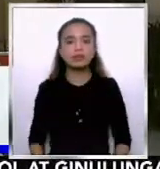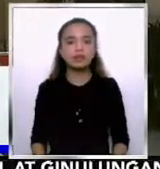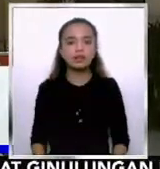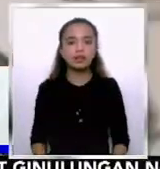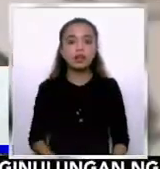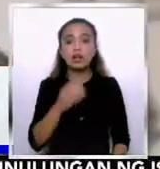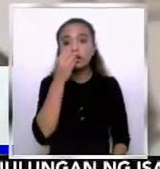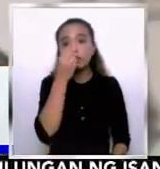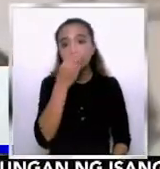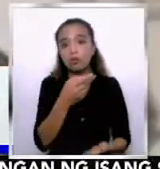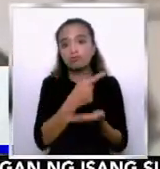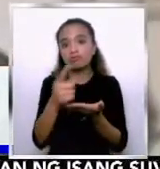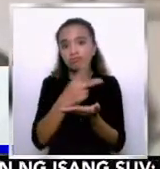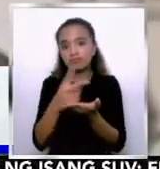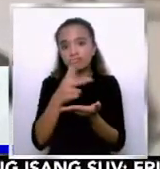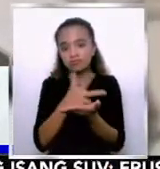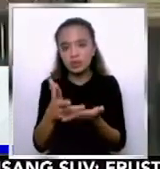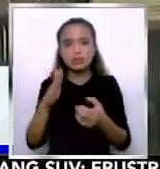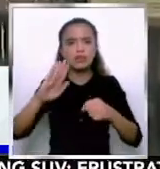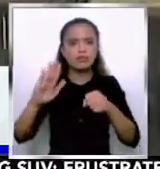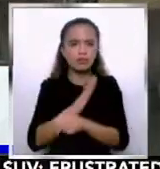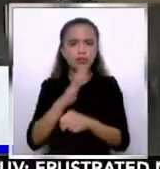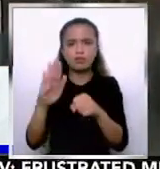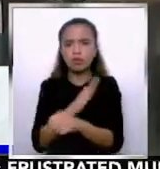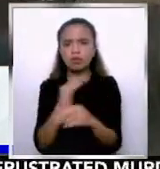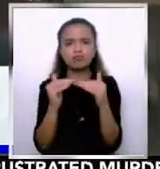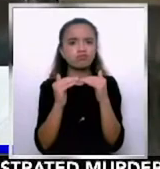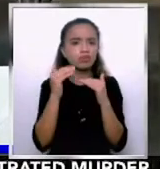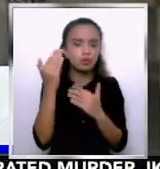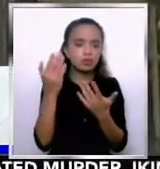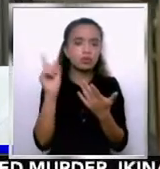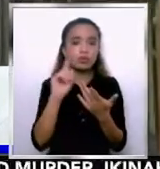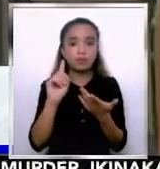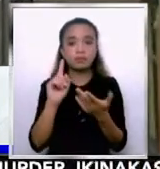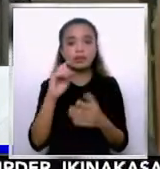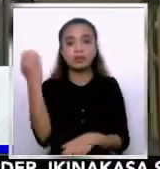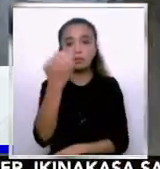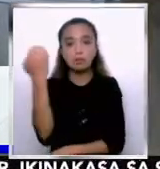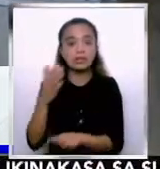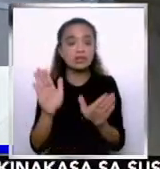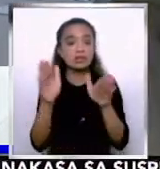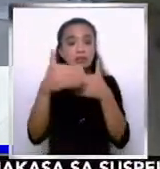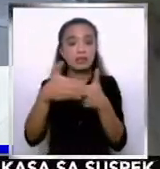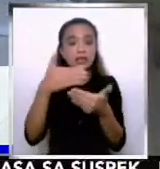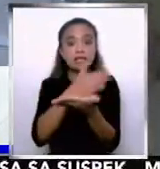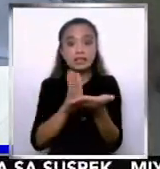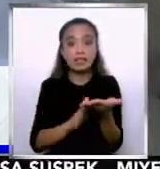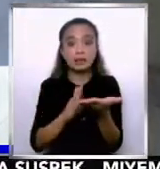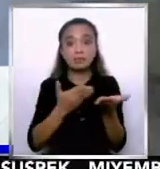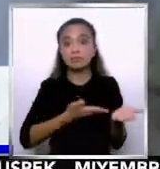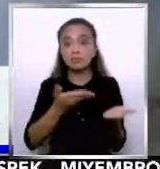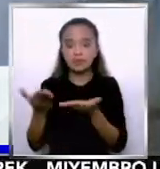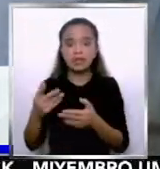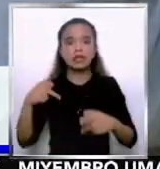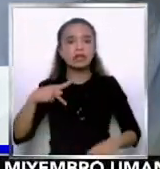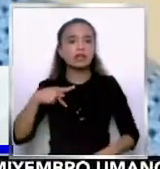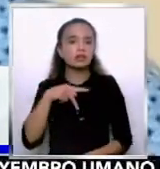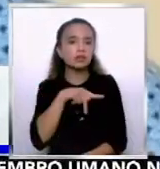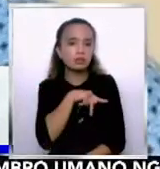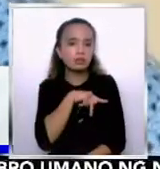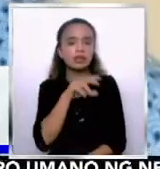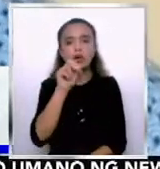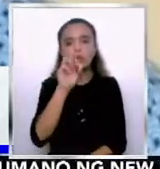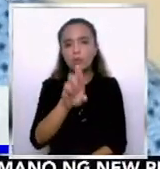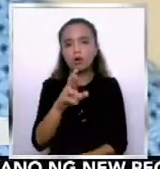ang ER ng Philippine General Hospital. Karamihan sa mga dinala roon may pneumonia, diabetes o kaya'y trauma patients.